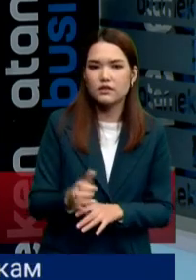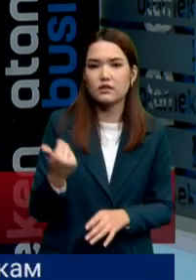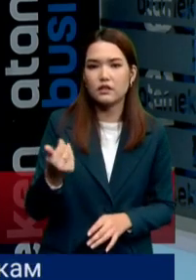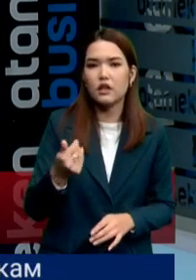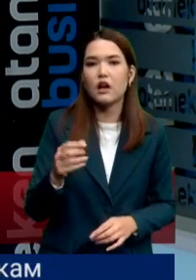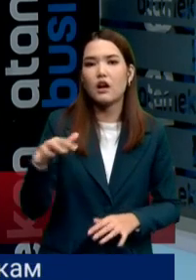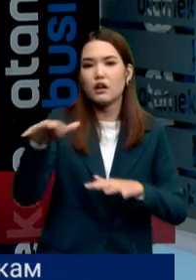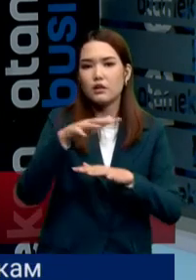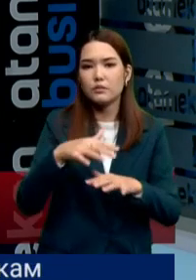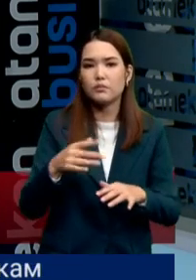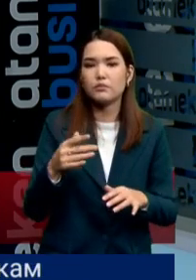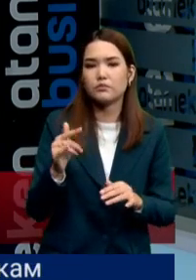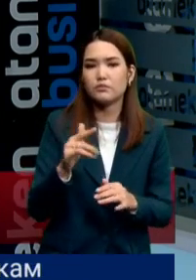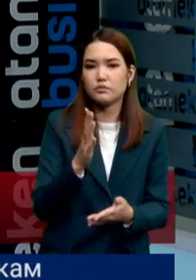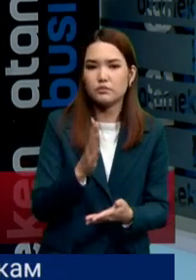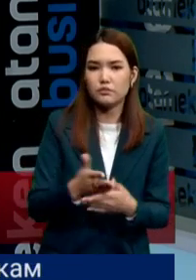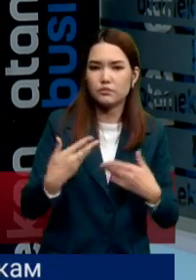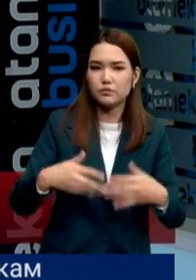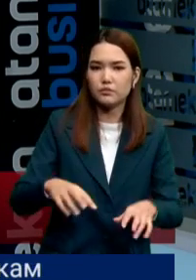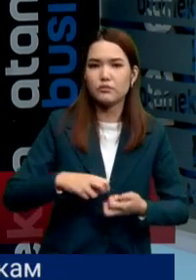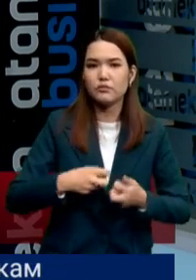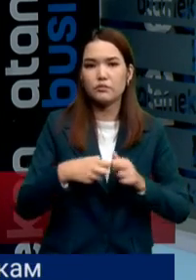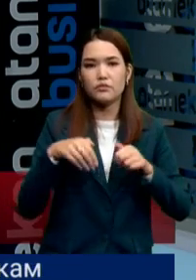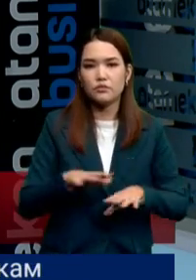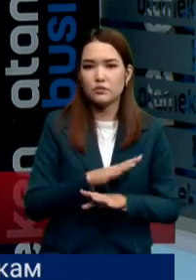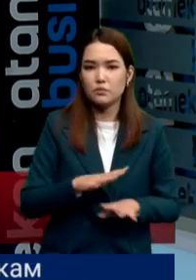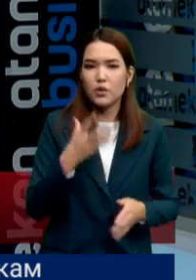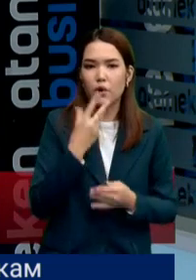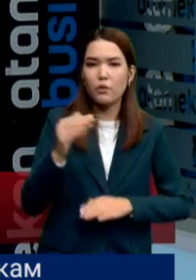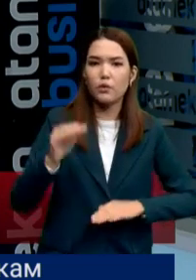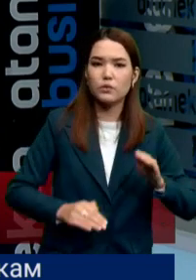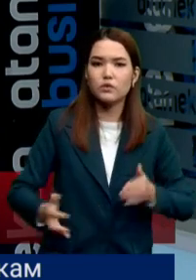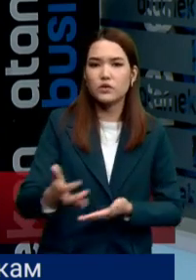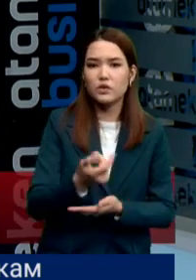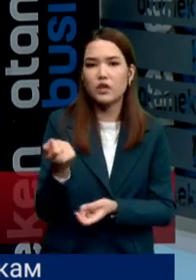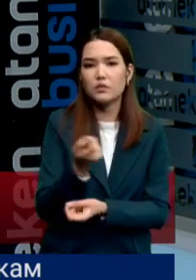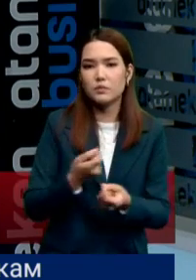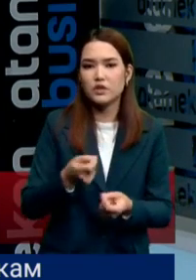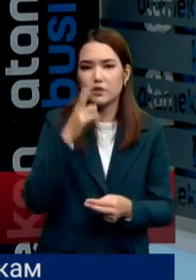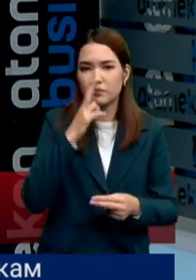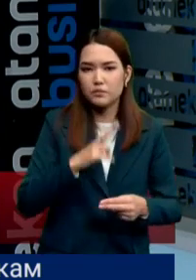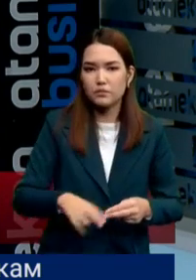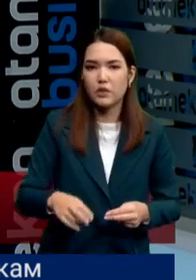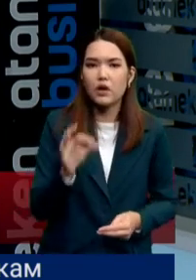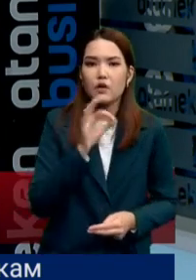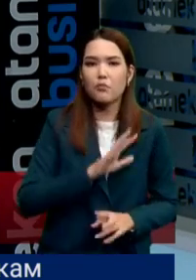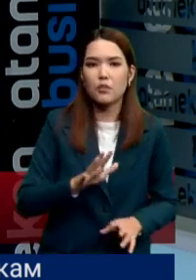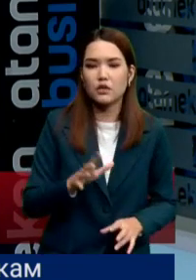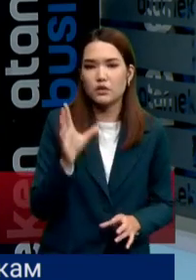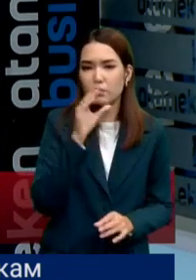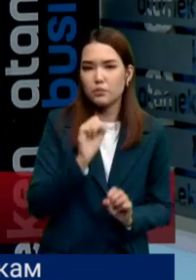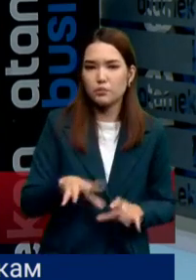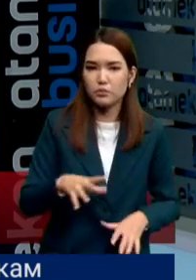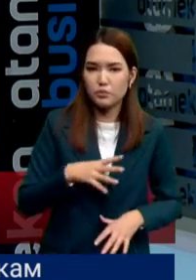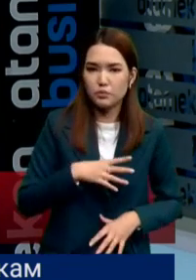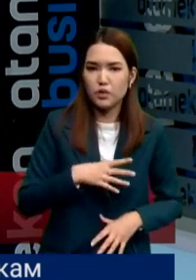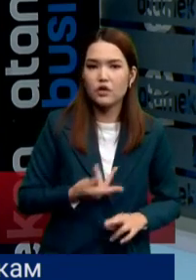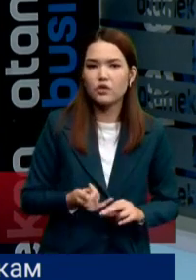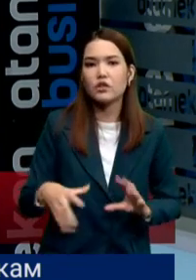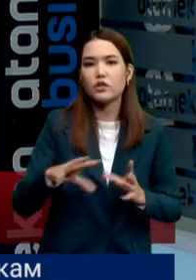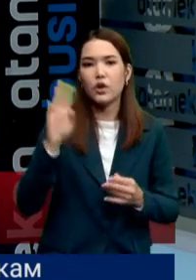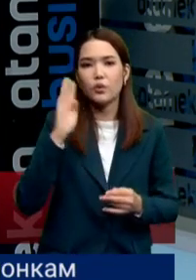aspanga bırak şığarıptı. Mesele şeşilmese dekandardın tonnalap jinagan bidaya şirip paydağa aspay qalıwı abden mümkün. Sala